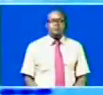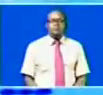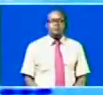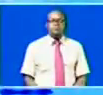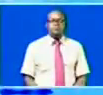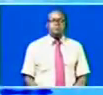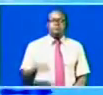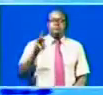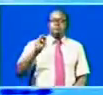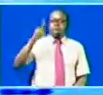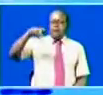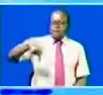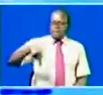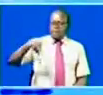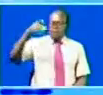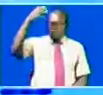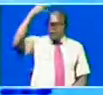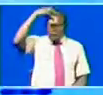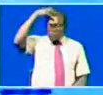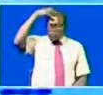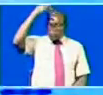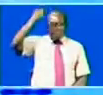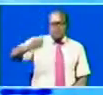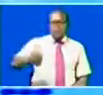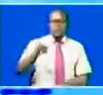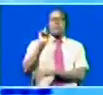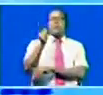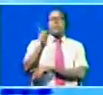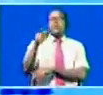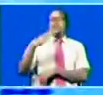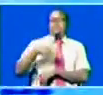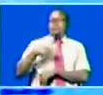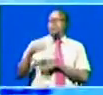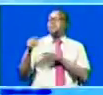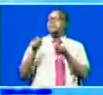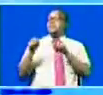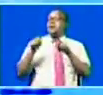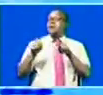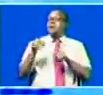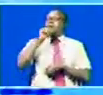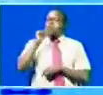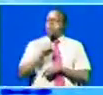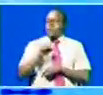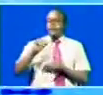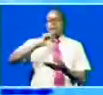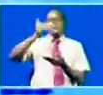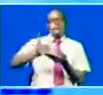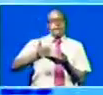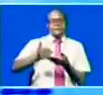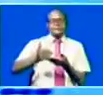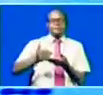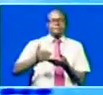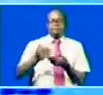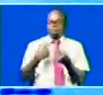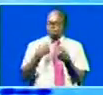Mbunge wa Lamu Magharibi Stanley Mudhama ametoa onyo kali kwa wale ambao wanasimamia pesa za wazee katika eneo bunge lake. Akizungumza